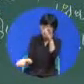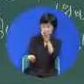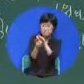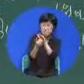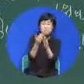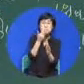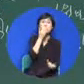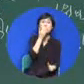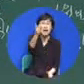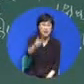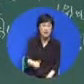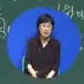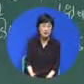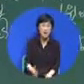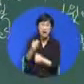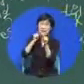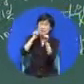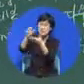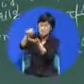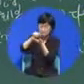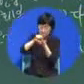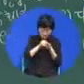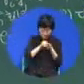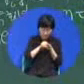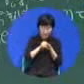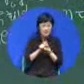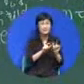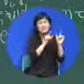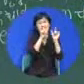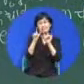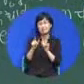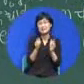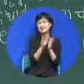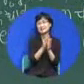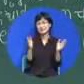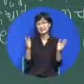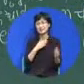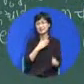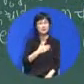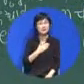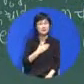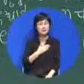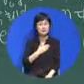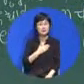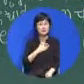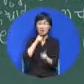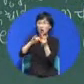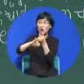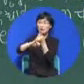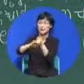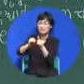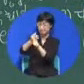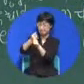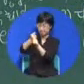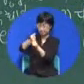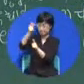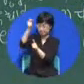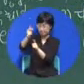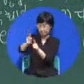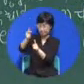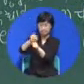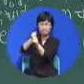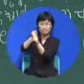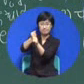one stroke of a pen. We must begin with our remnants. 언약을 굳게 잡는